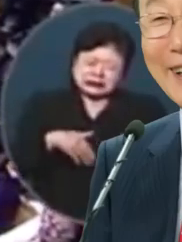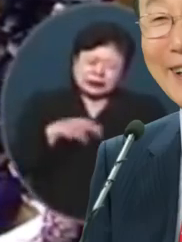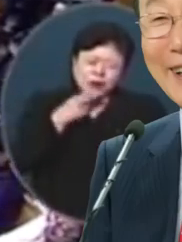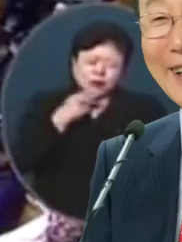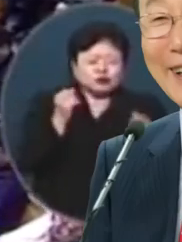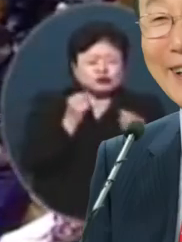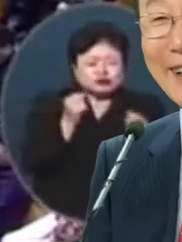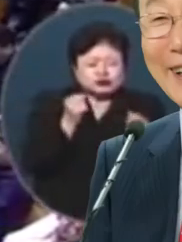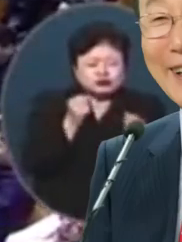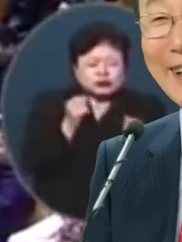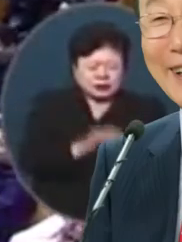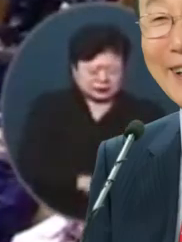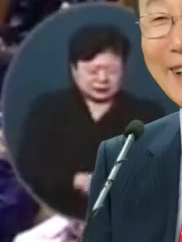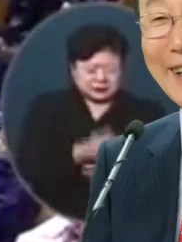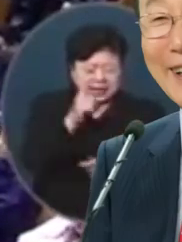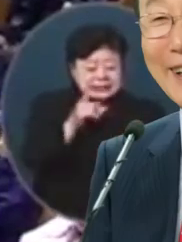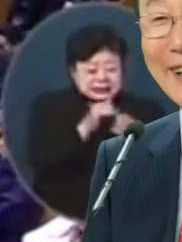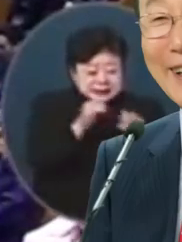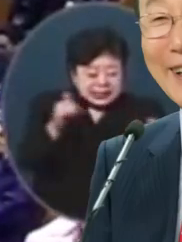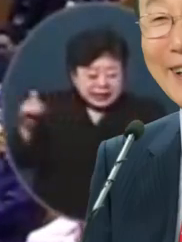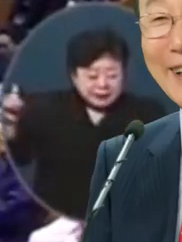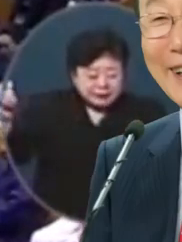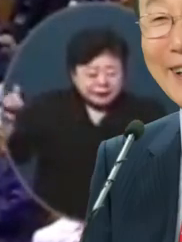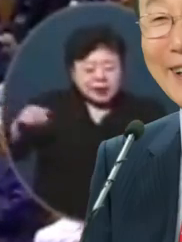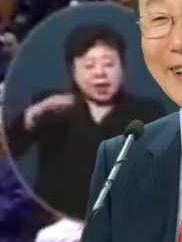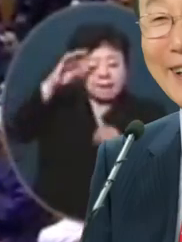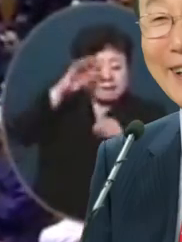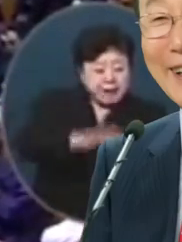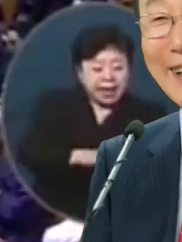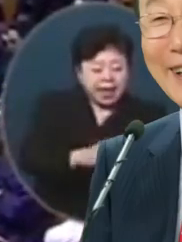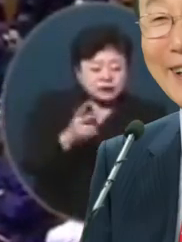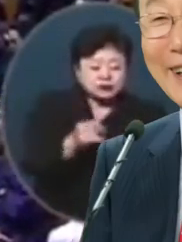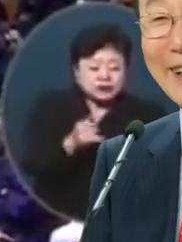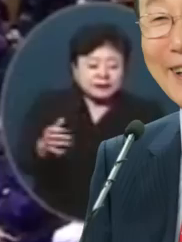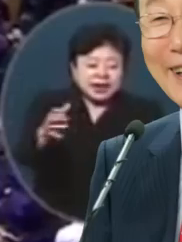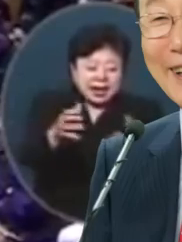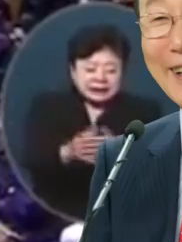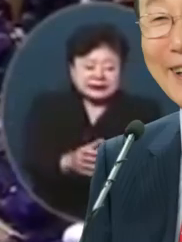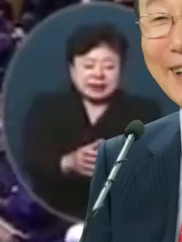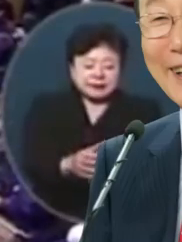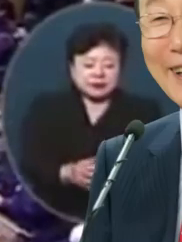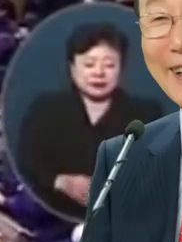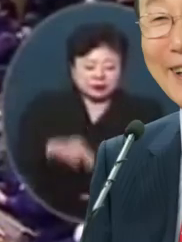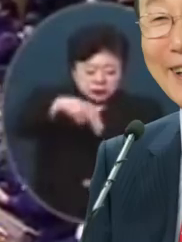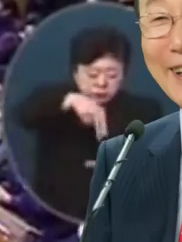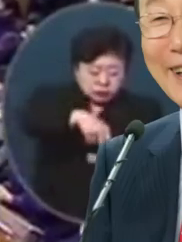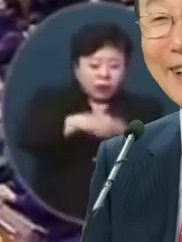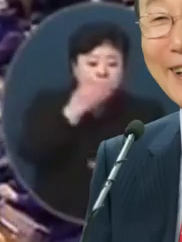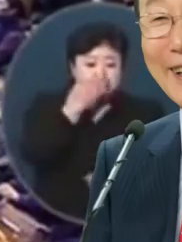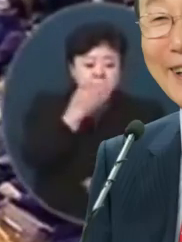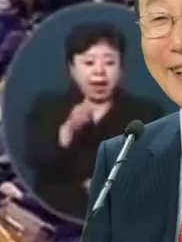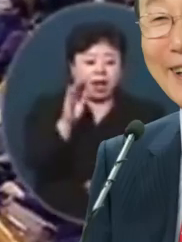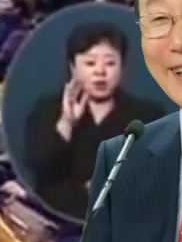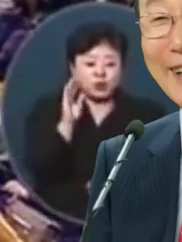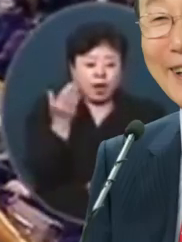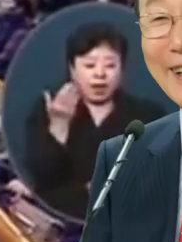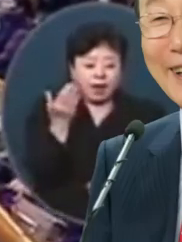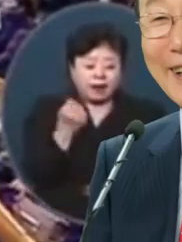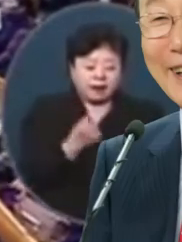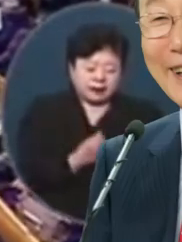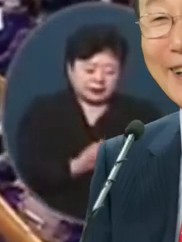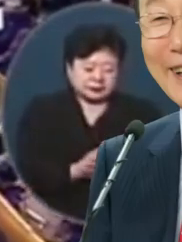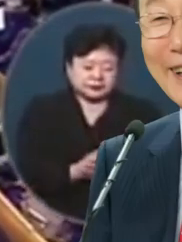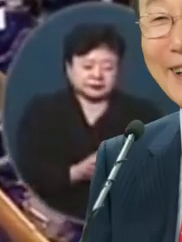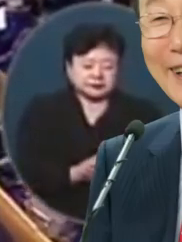따뜻하랴 한 사람이면 폐하겠거니와 두 사람이면 맞설 수 있나니